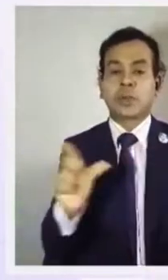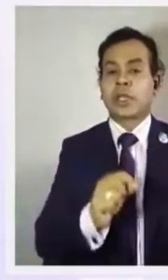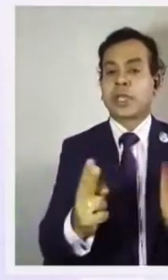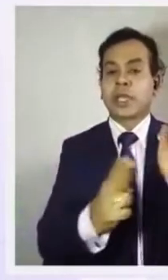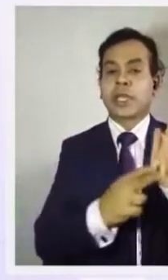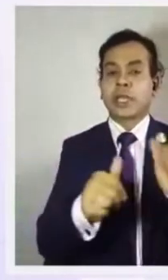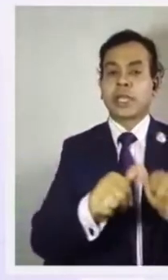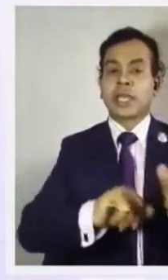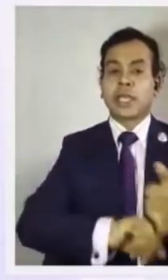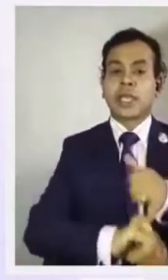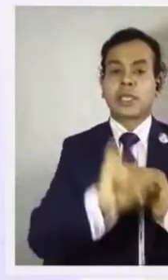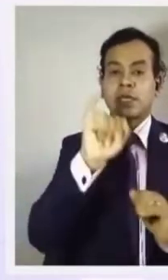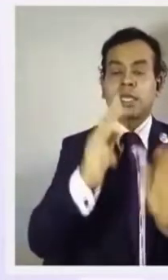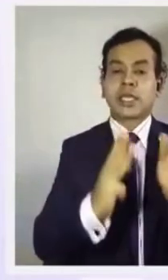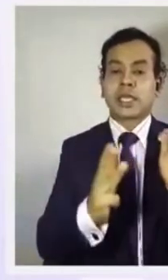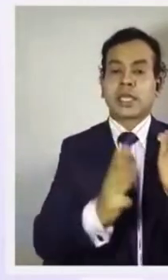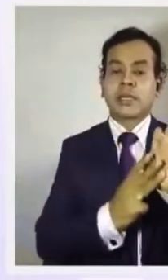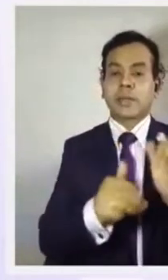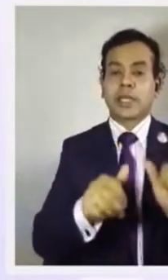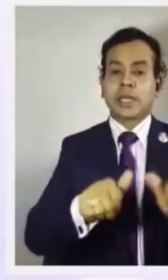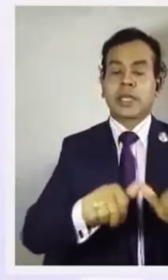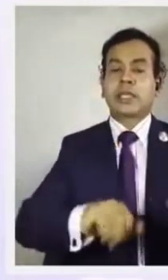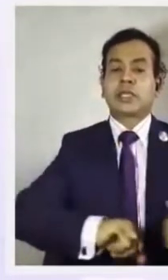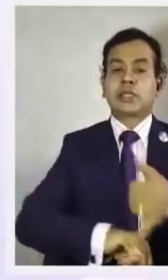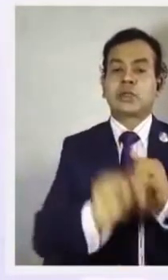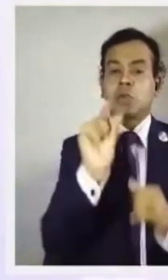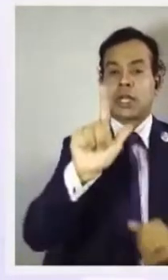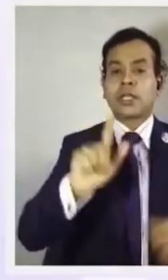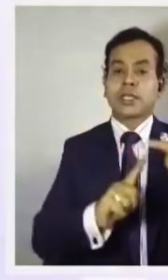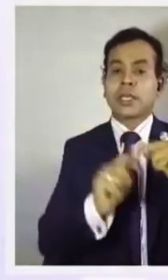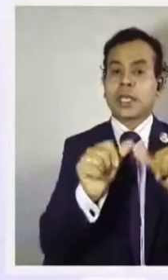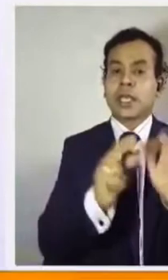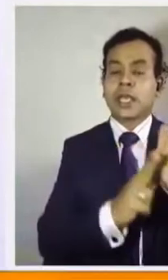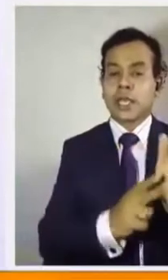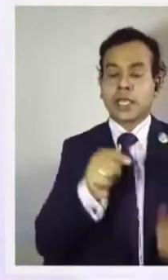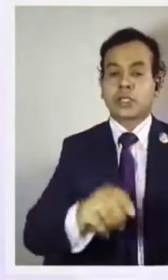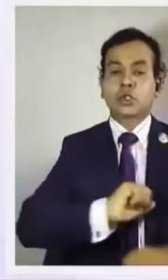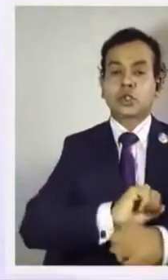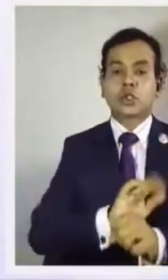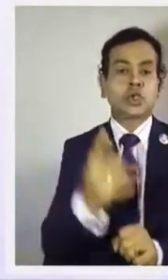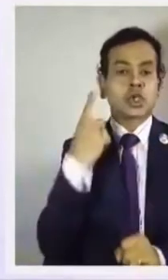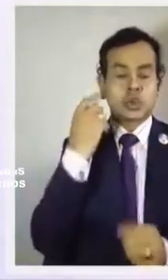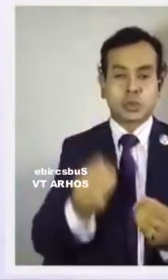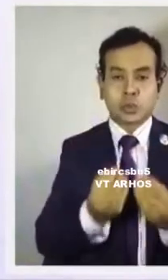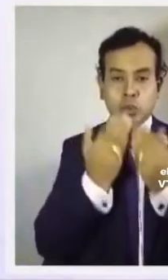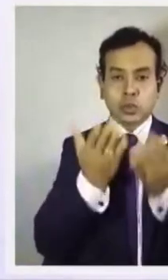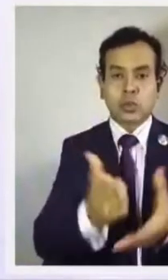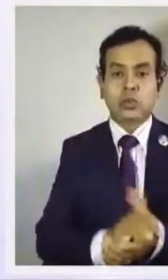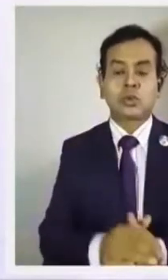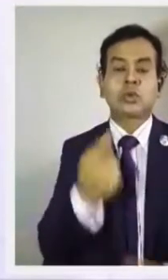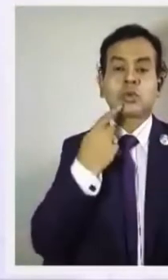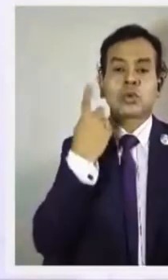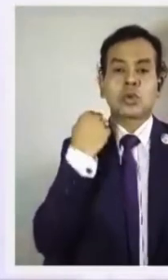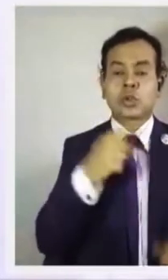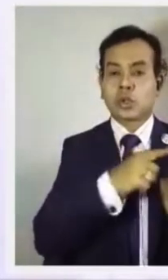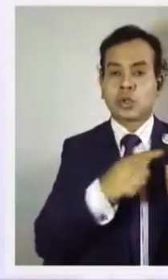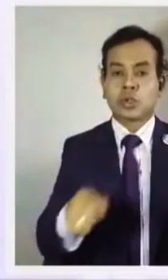মহাপরিচালক প্রশাসন স্বাস্থ্য অধিদপ্তর, প্রতিদিনের মতো কোভিড-19 দৈনিক স্বাস্থ্য বুলেটিন নিয়ে আপনাদের সামনে হাজির হয়েছি।